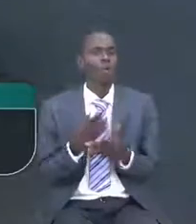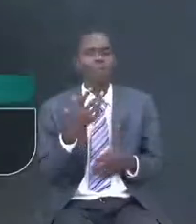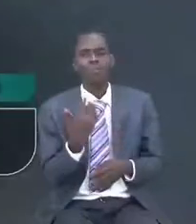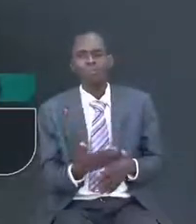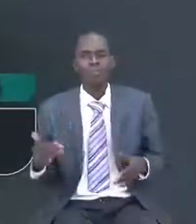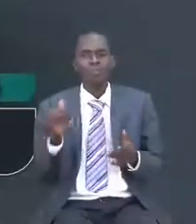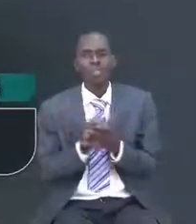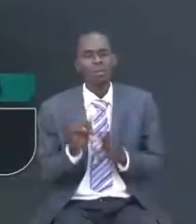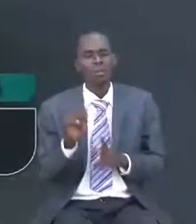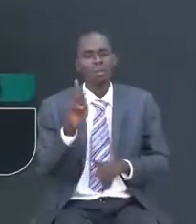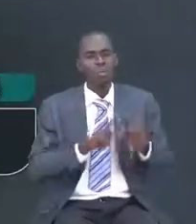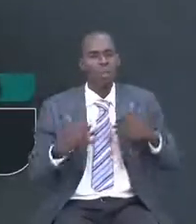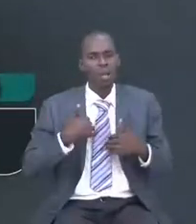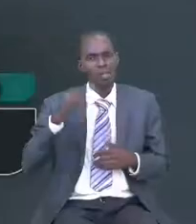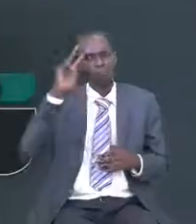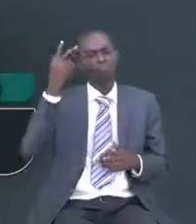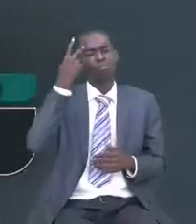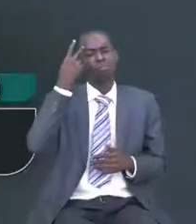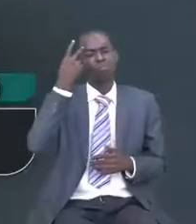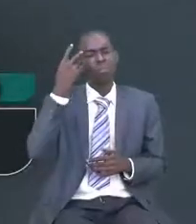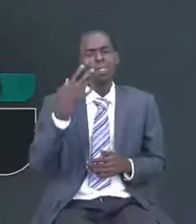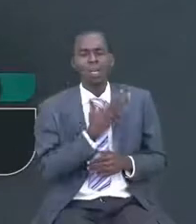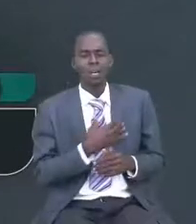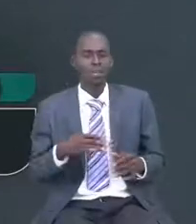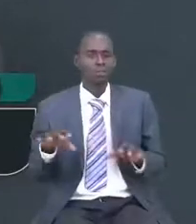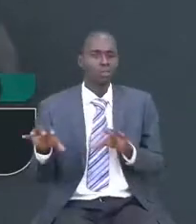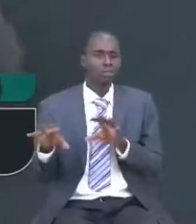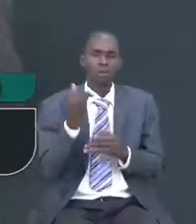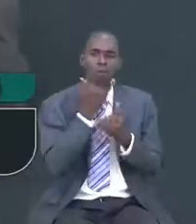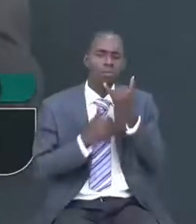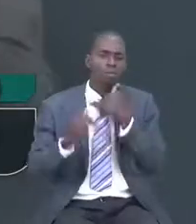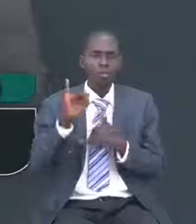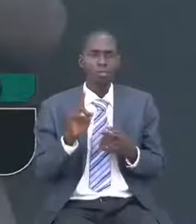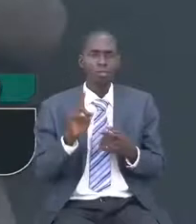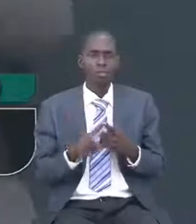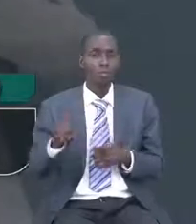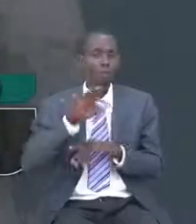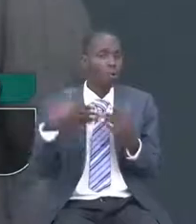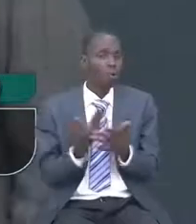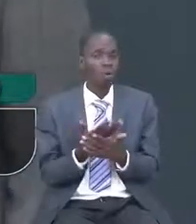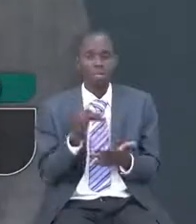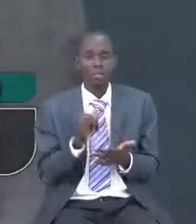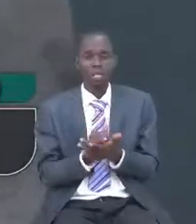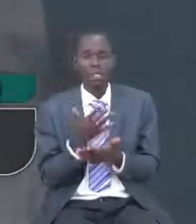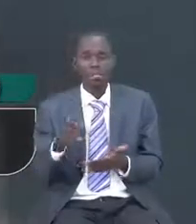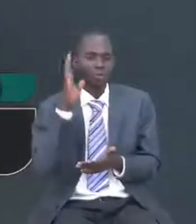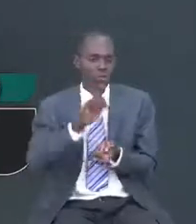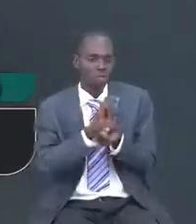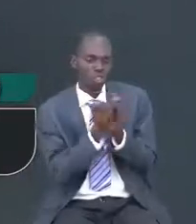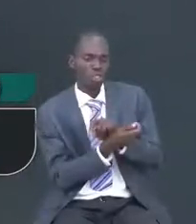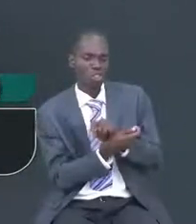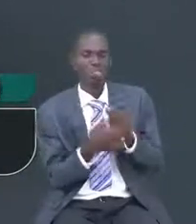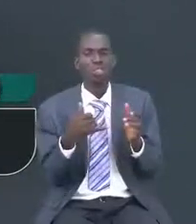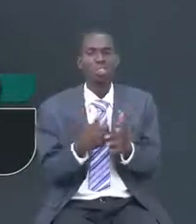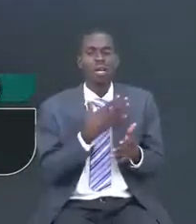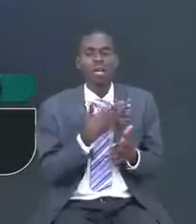qu'ils ont mal interprétées et ils t'ont maltraité pour cela. Toutes ces choses, tu les transformes